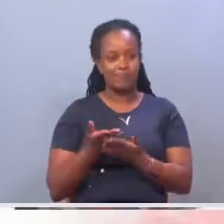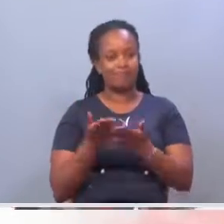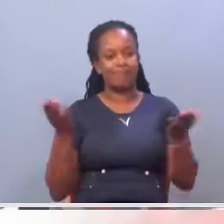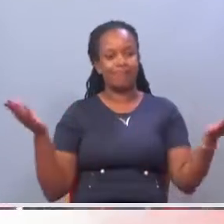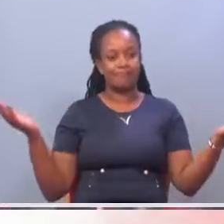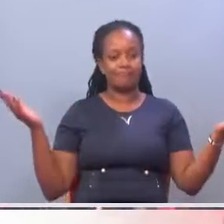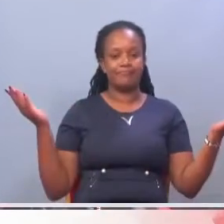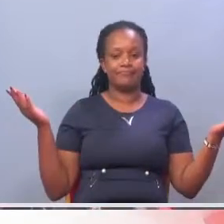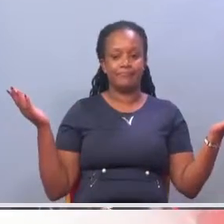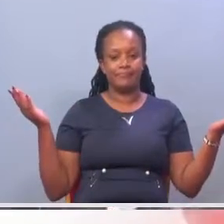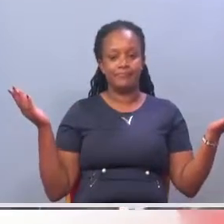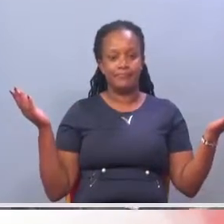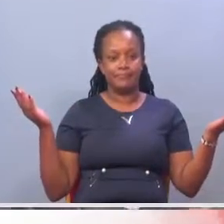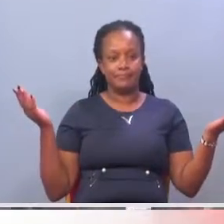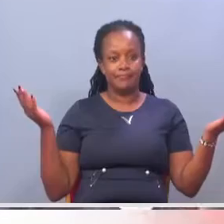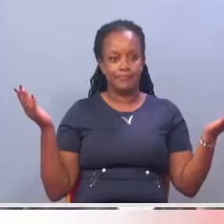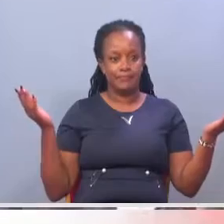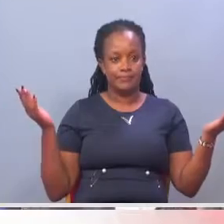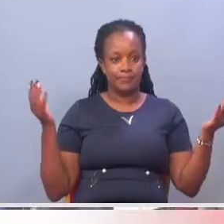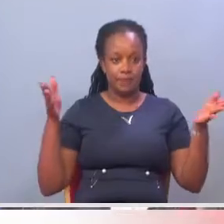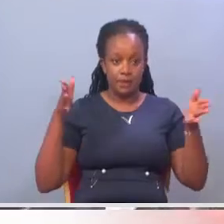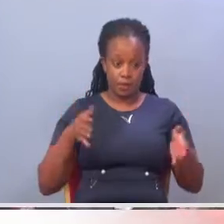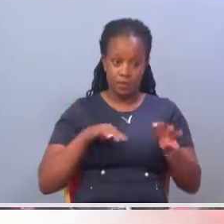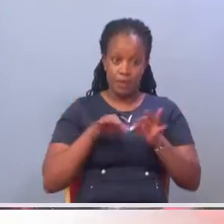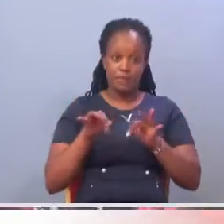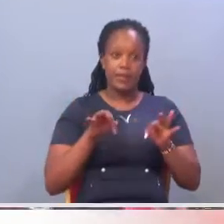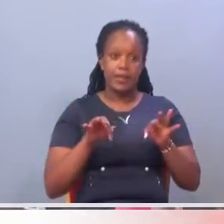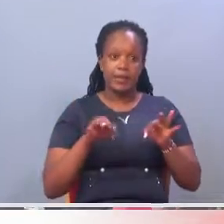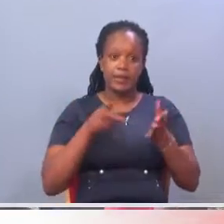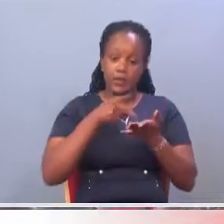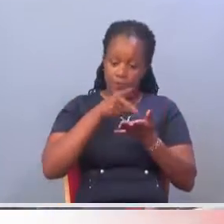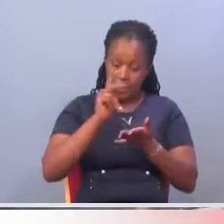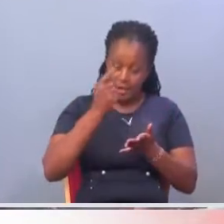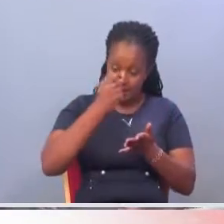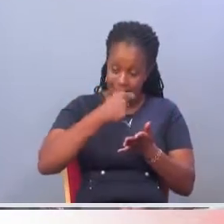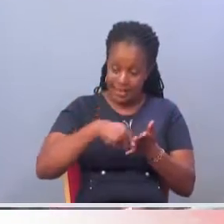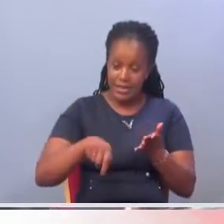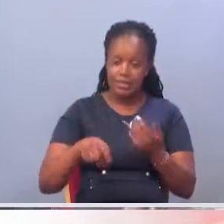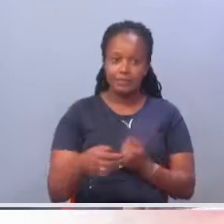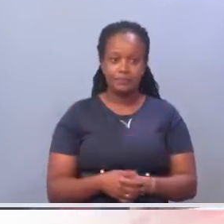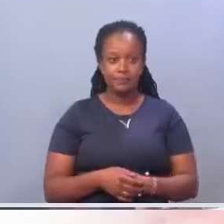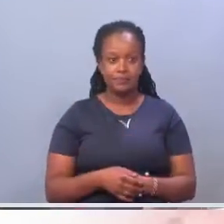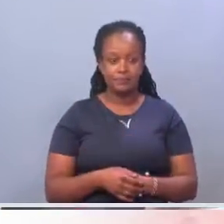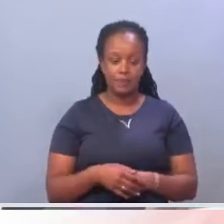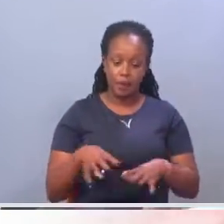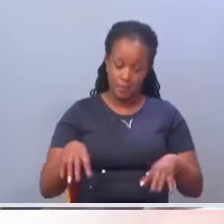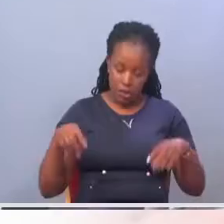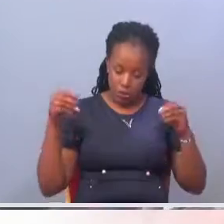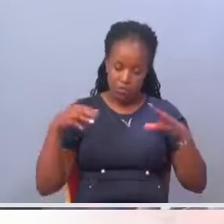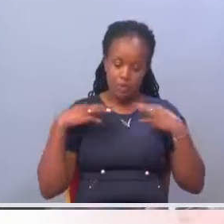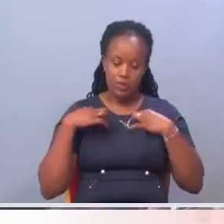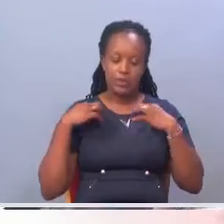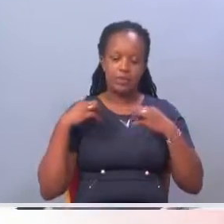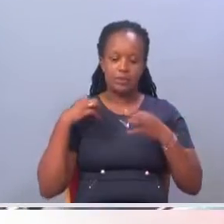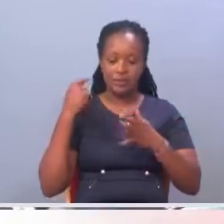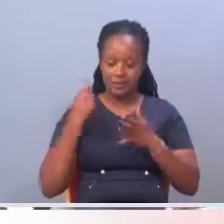Saizi hata mwana bodaboda ushuru analipa. Muuza mtumba ushuru analipa.